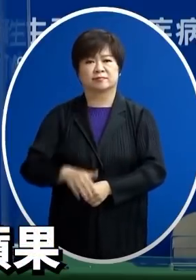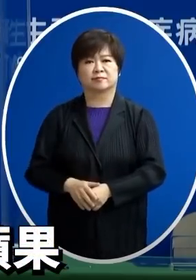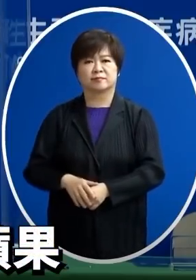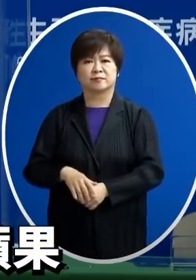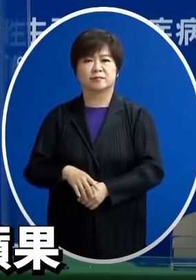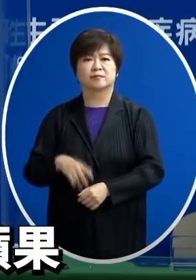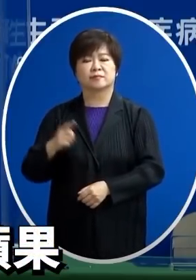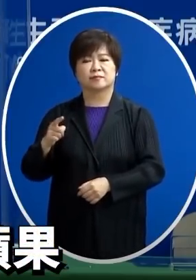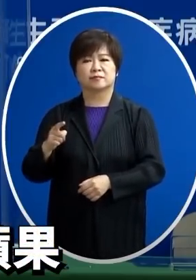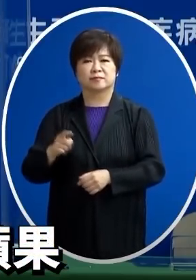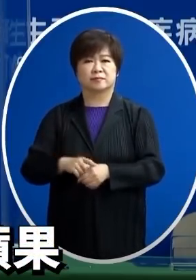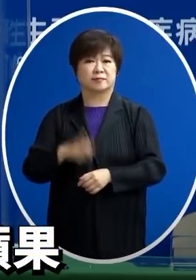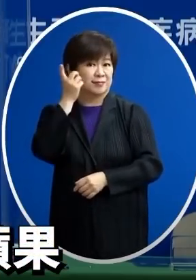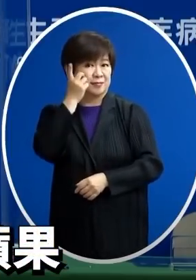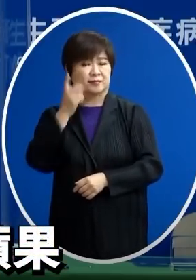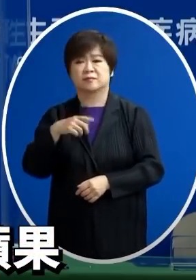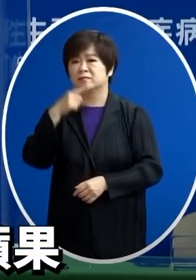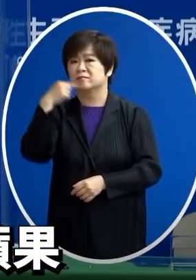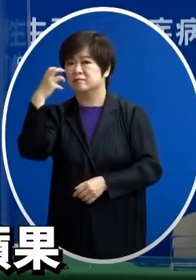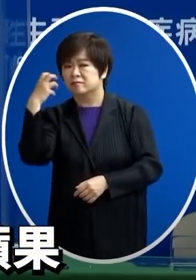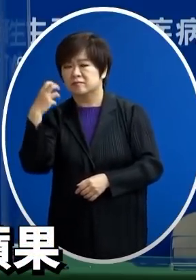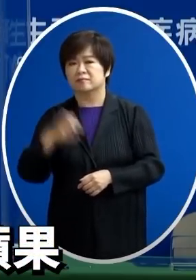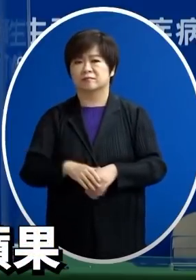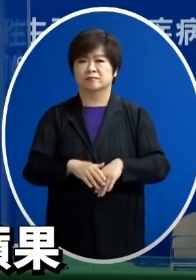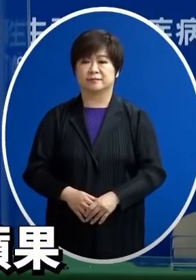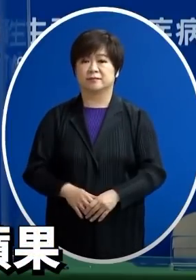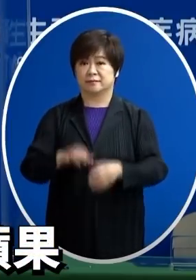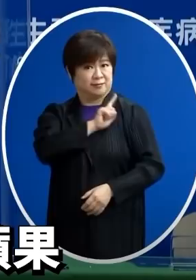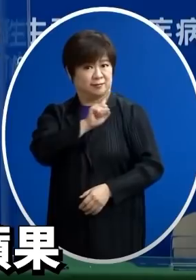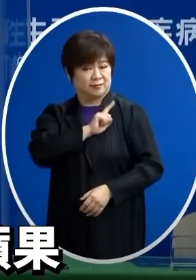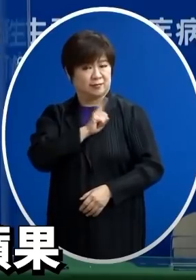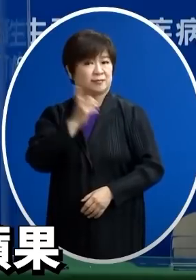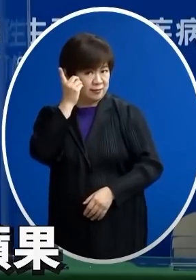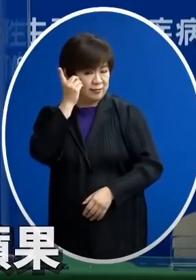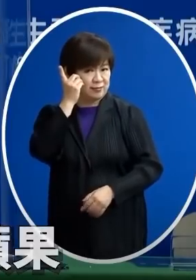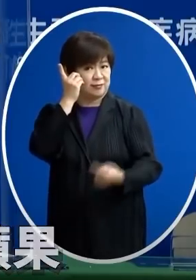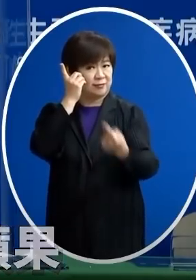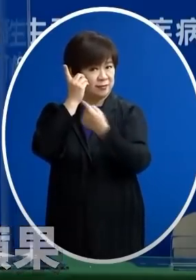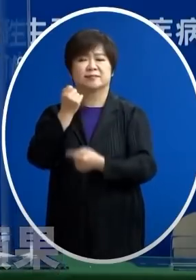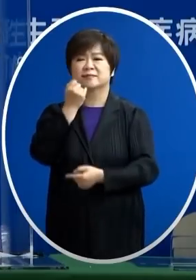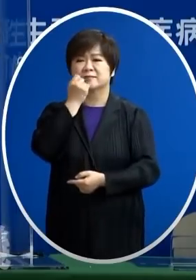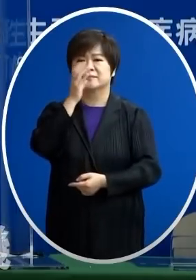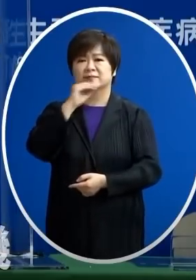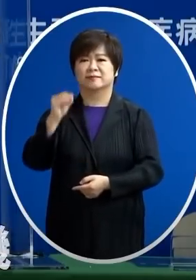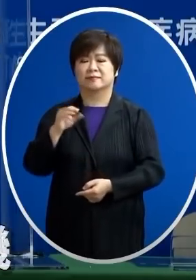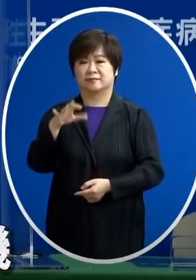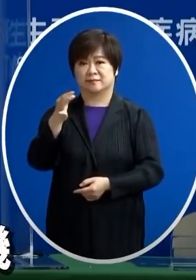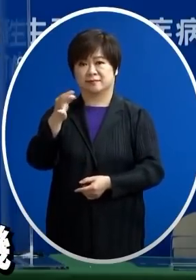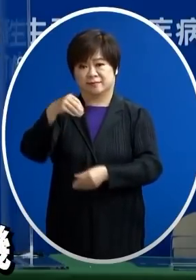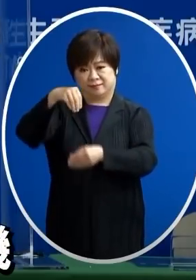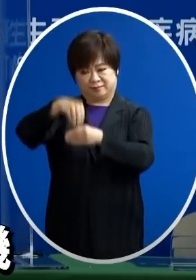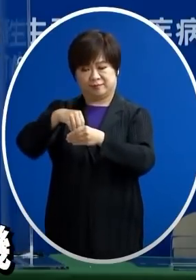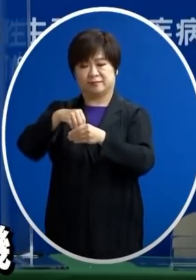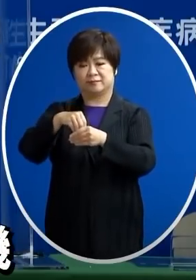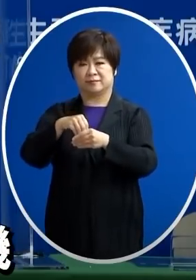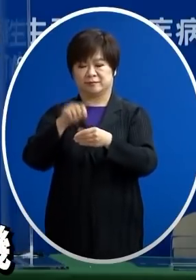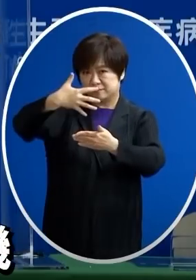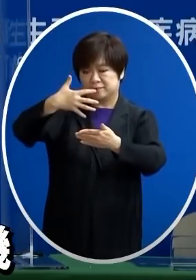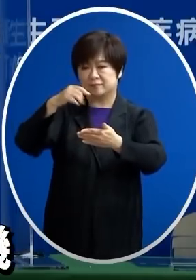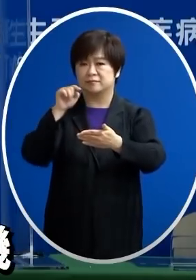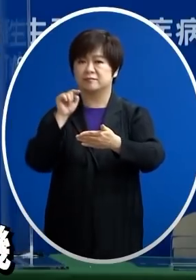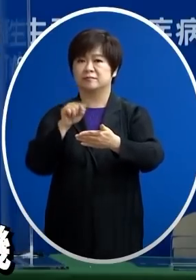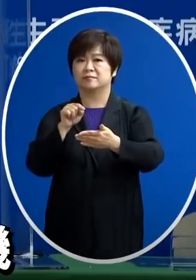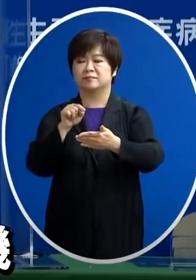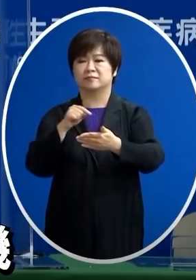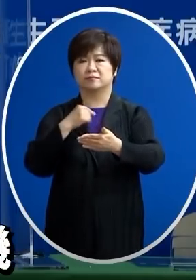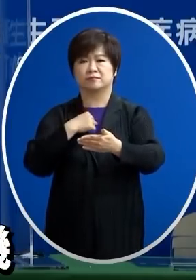苹果跟安卓作业系统合作啦，就是说在你的手机的上面就可以把钱包放在上面，就可以随时去把